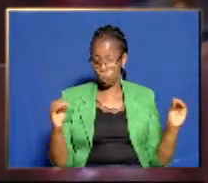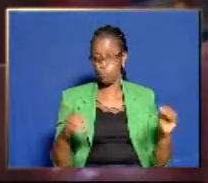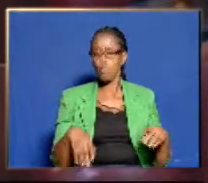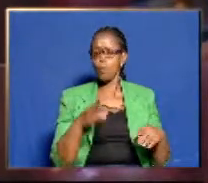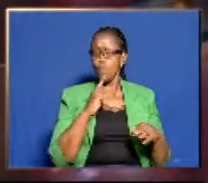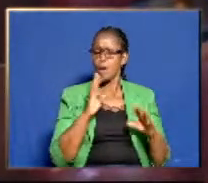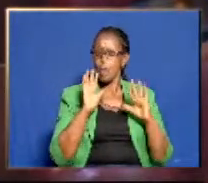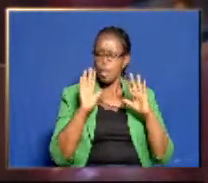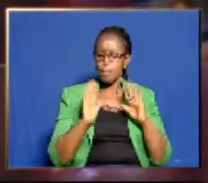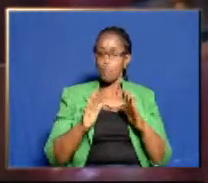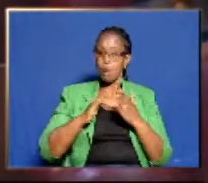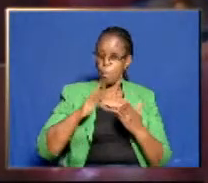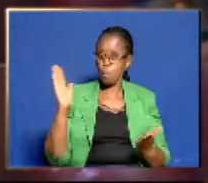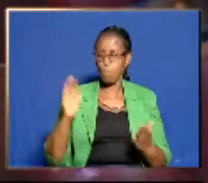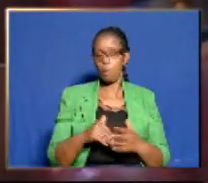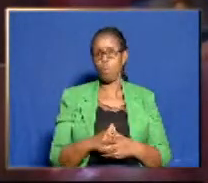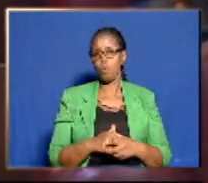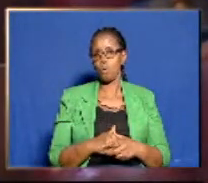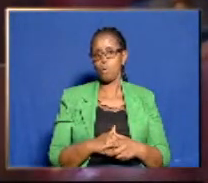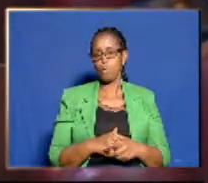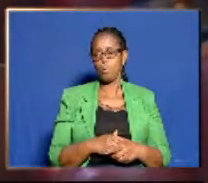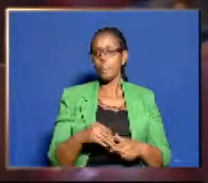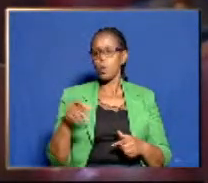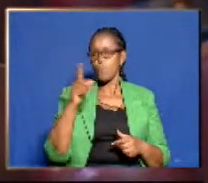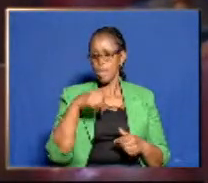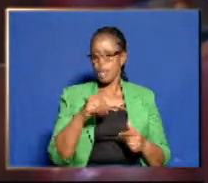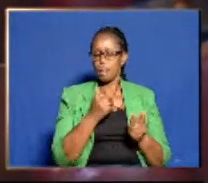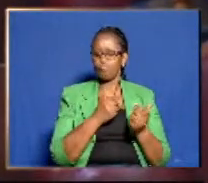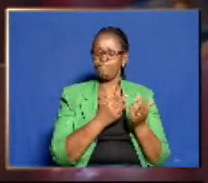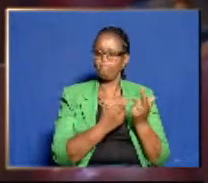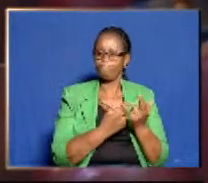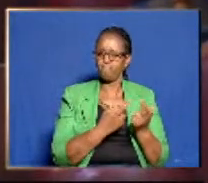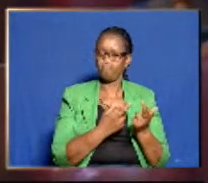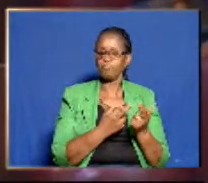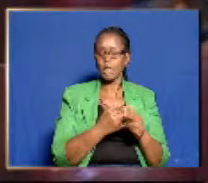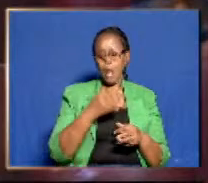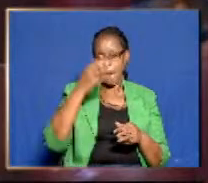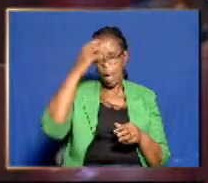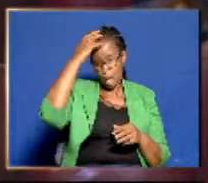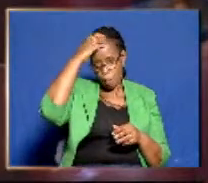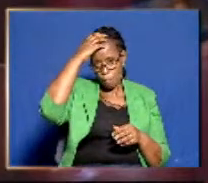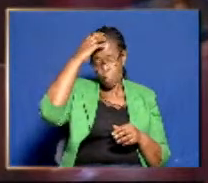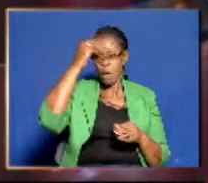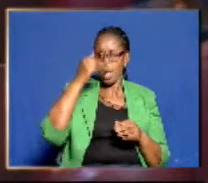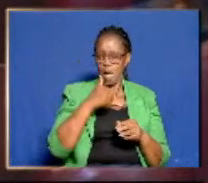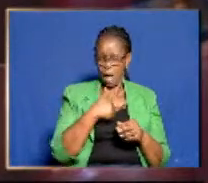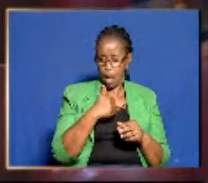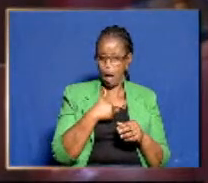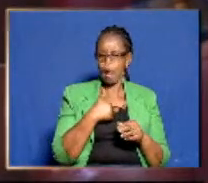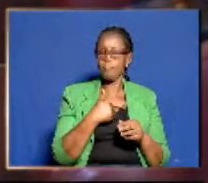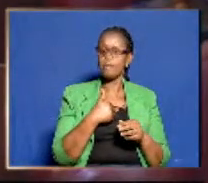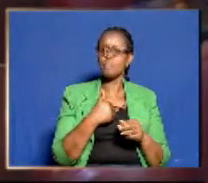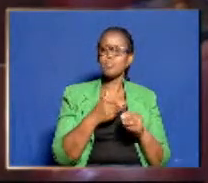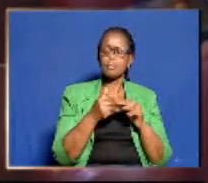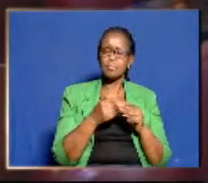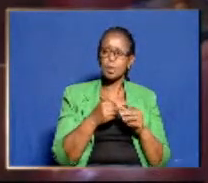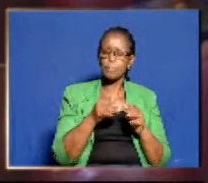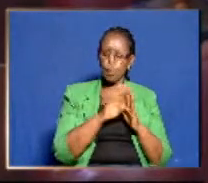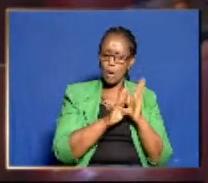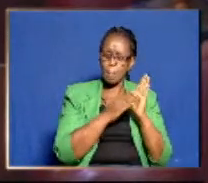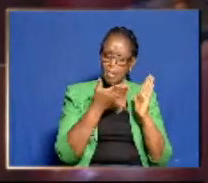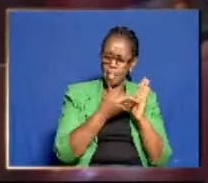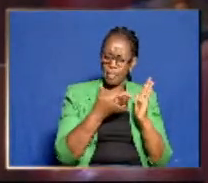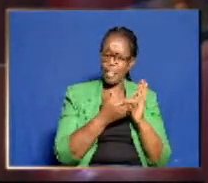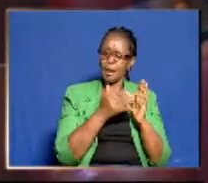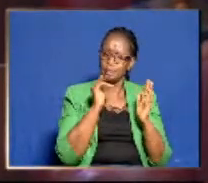kwa binadamu. Sisi tunatarajia Lamu kuna mipango ambayo iko kwenye vitabu zaidi ya miaka 10